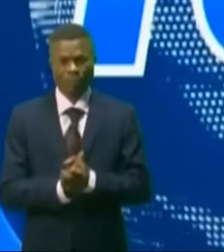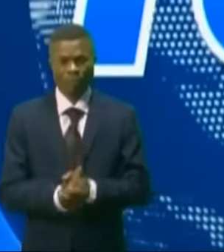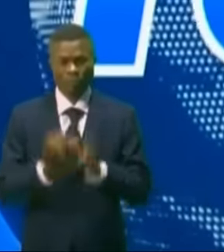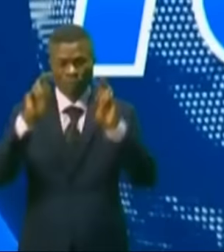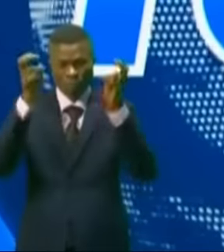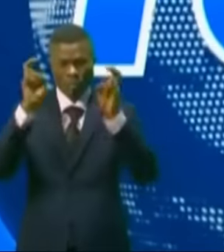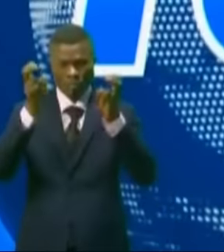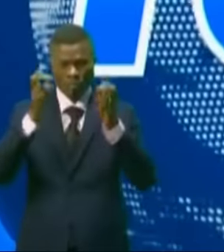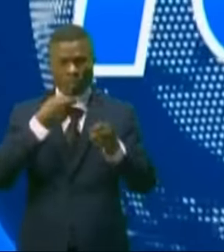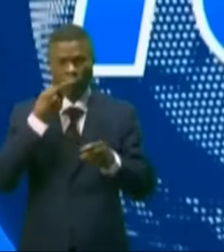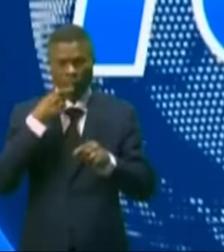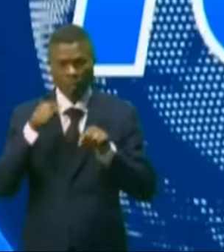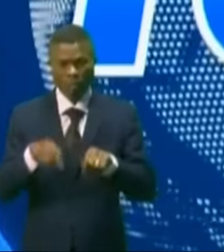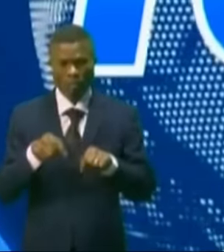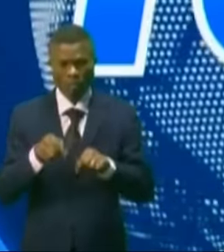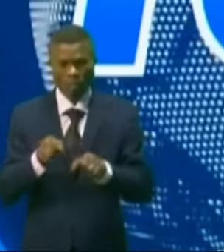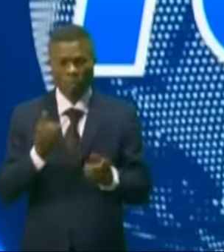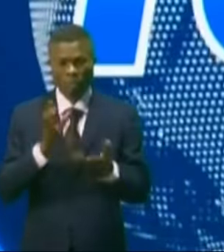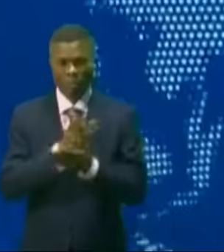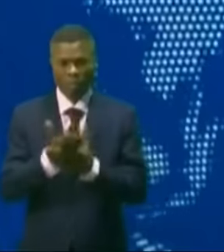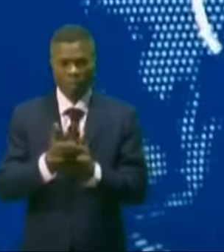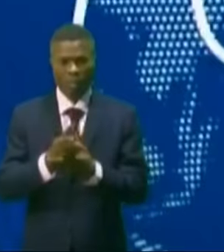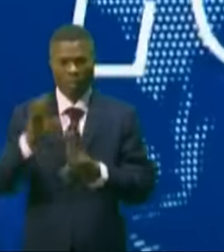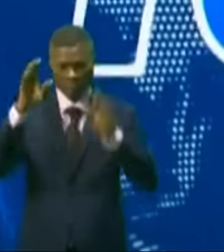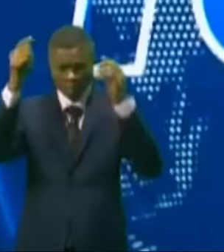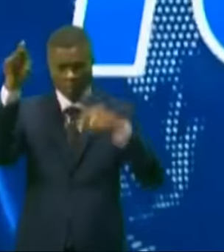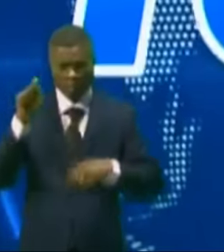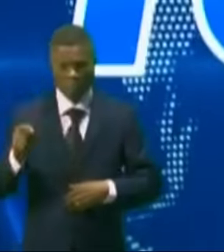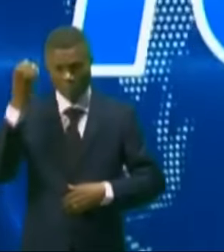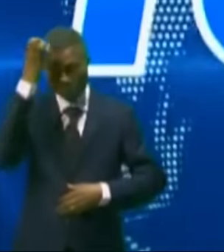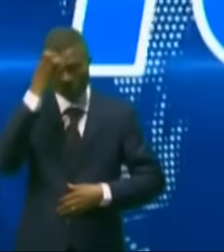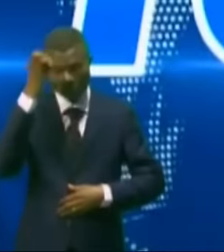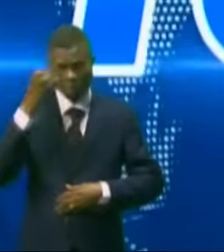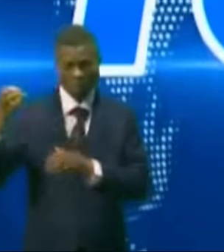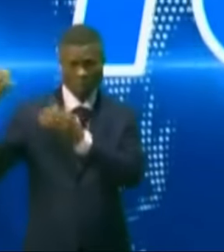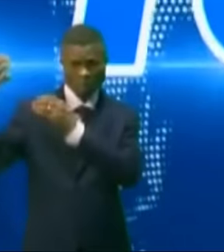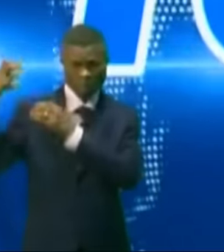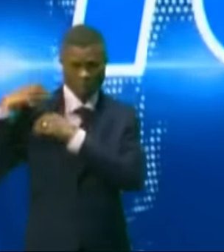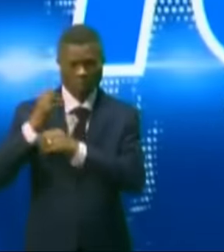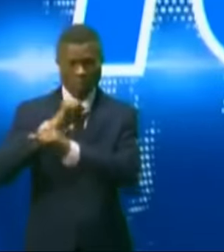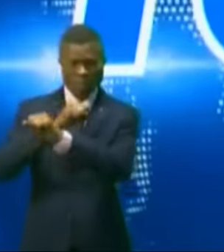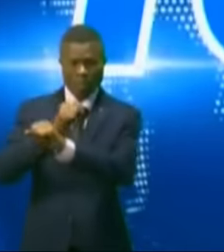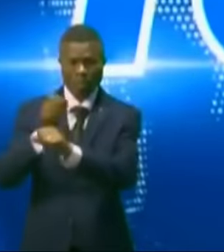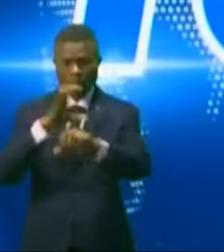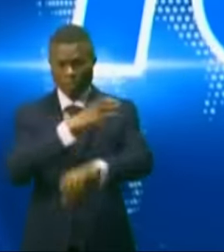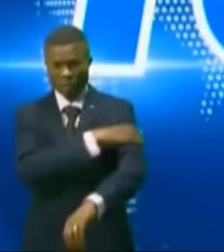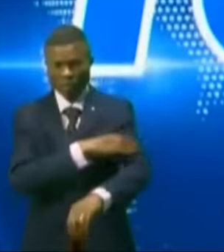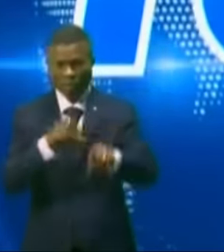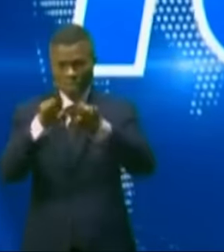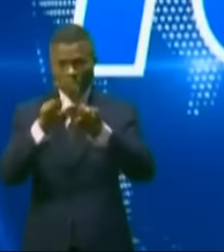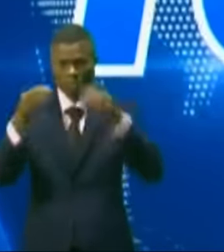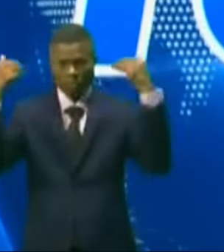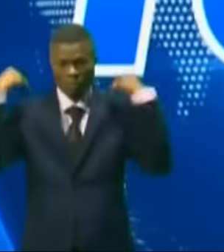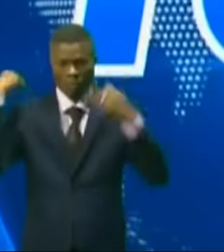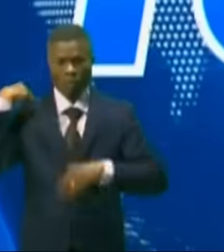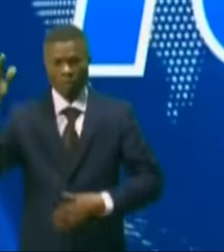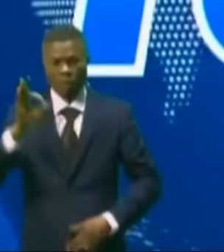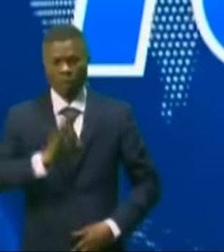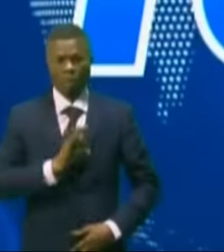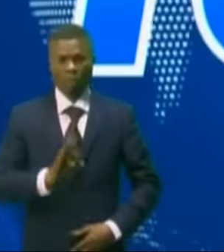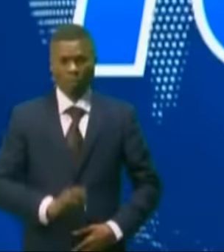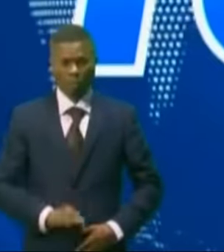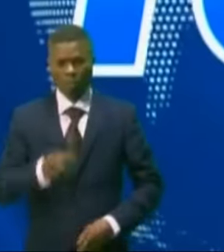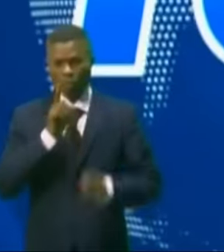sujets étaient au centre des échanges entre les commissaires européens chargés de la protection civile et les chefs de l'État.